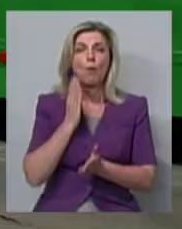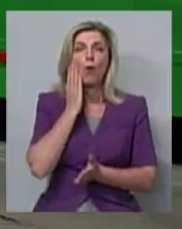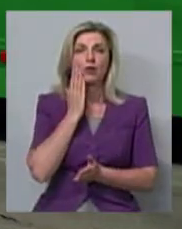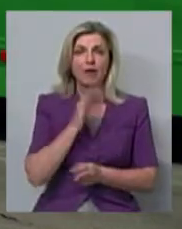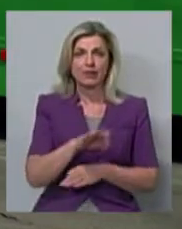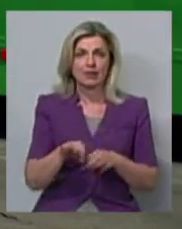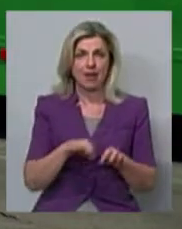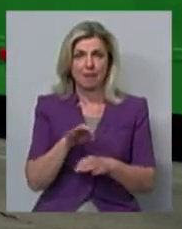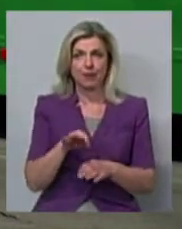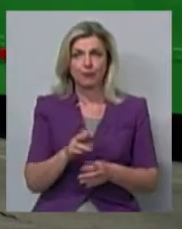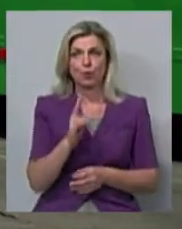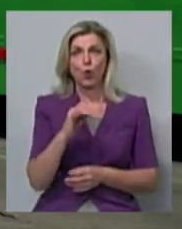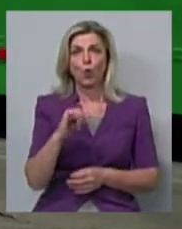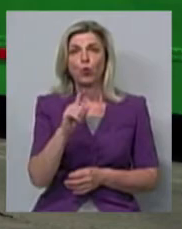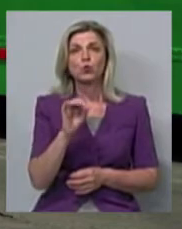схеми.